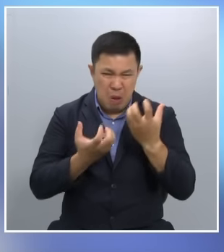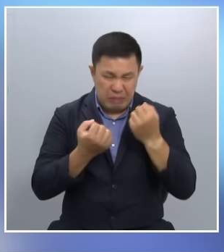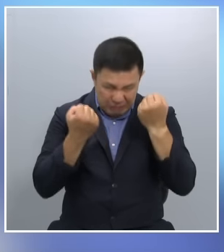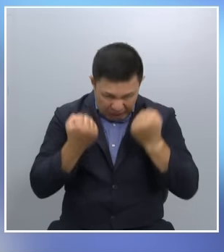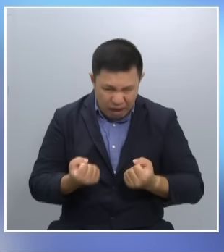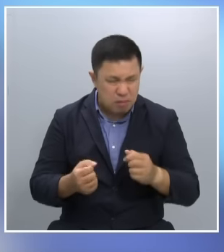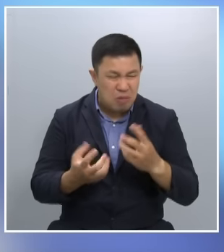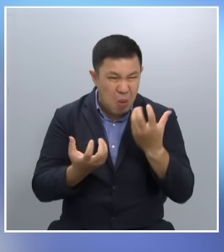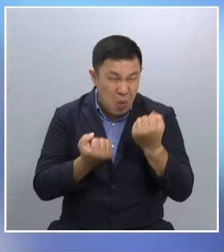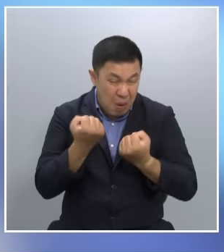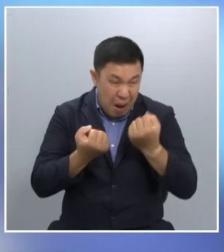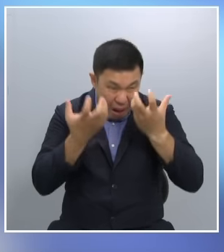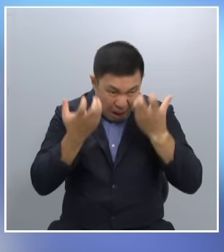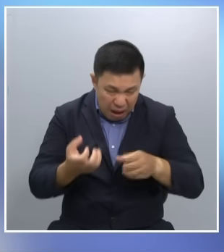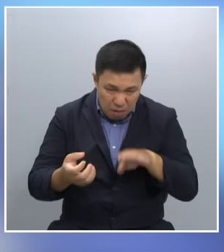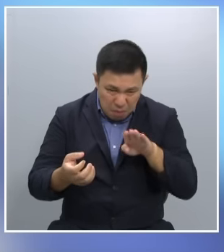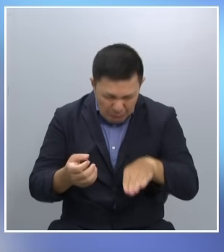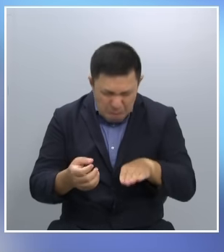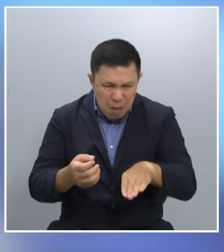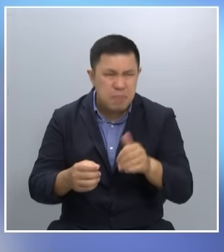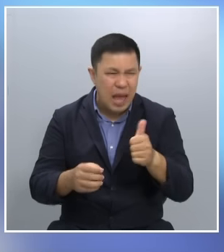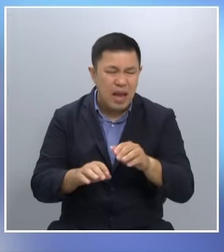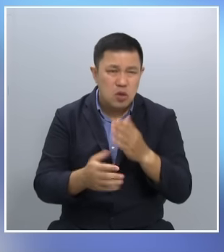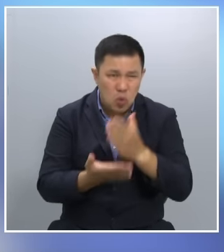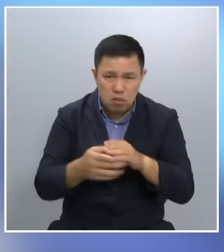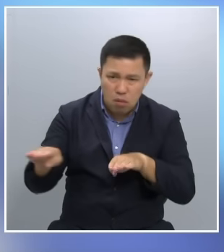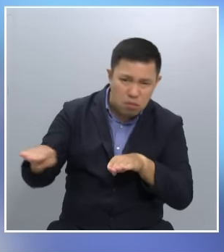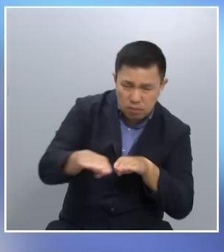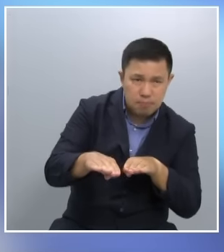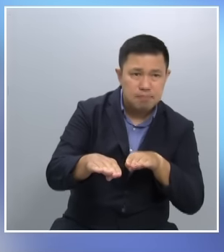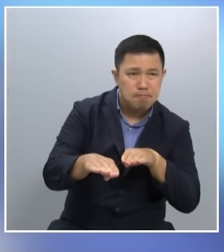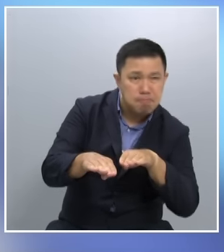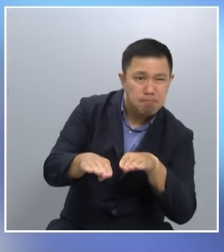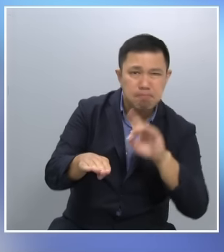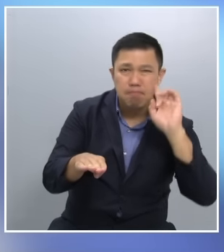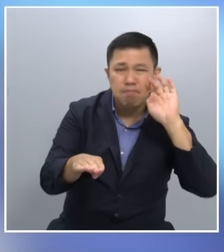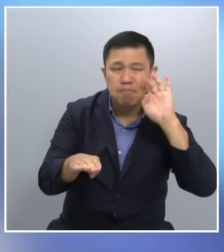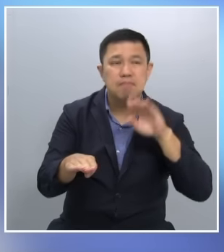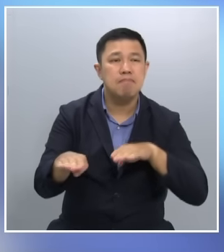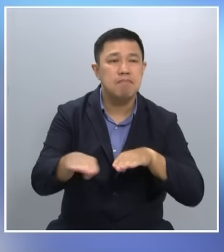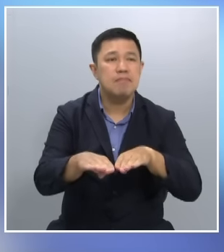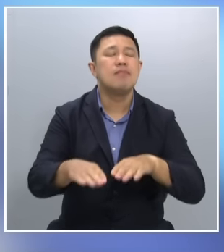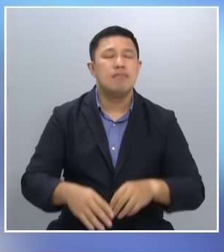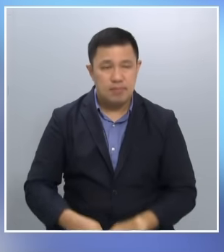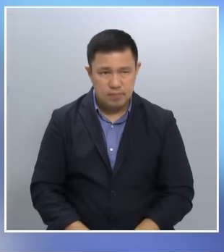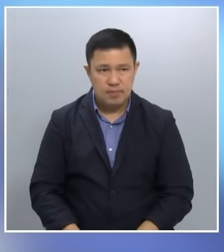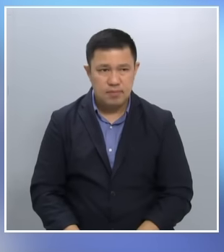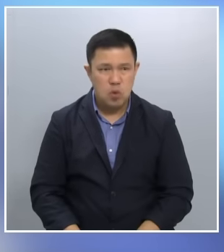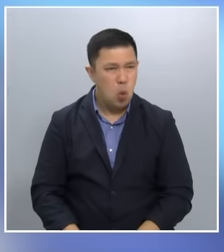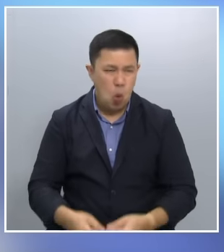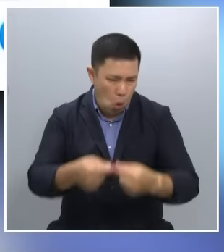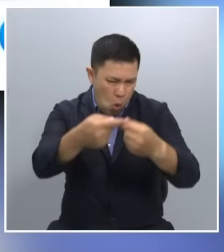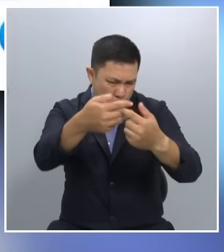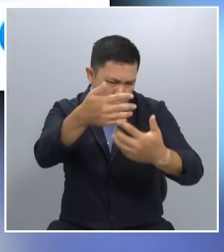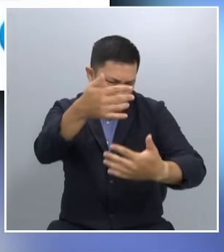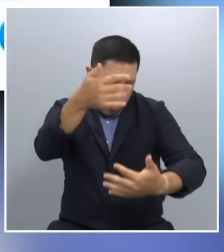ครื่องได้พอเขาจะทิ่มเข้ามา เนี่ยฮะคุณชมครับคือก็มีการแบบเขียนอีกเยอะแยะมากมายน